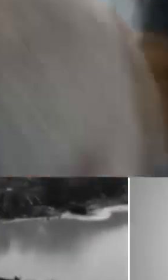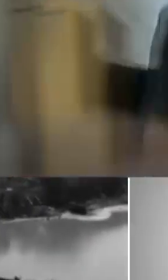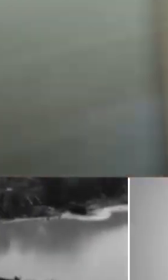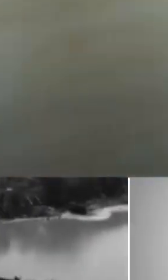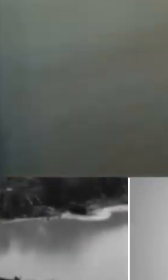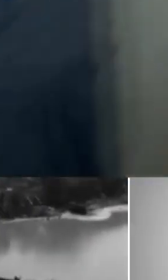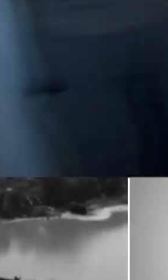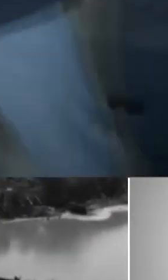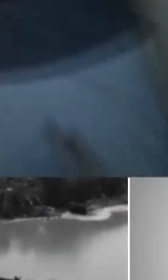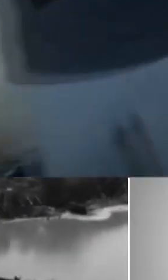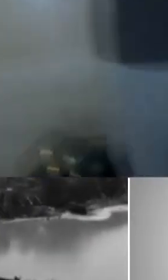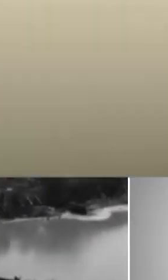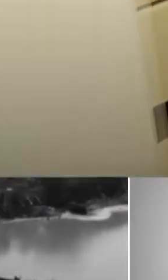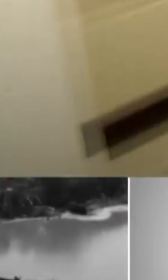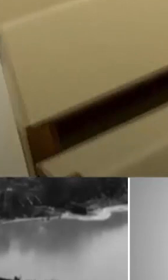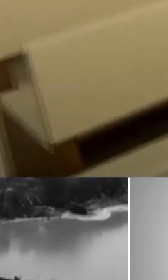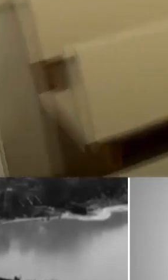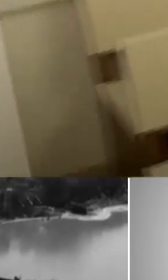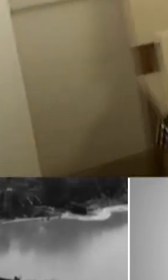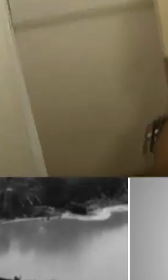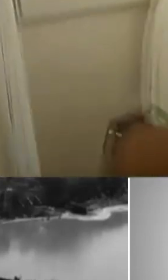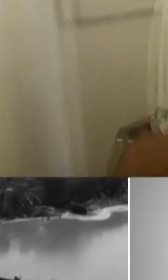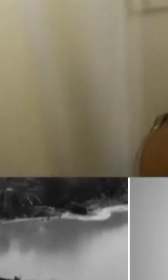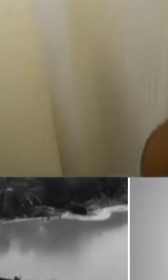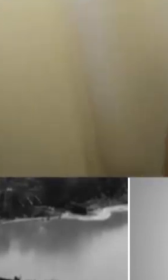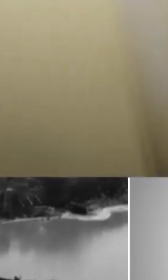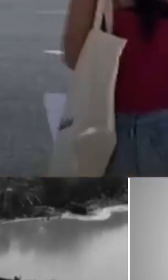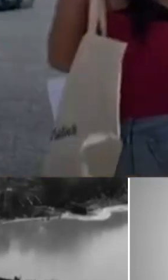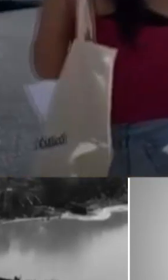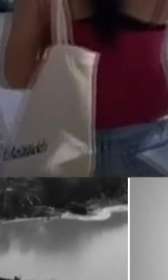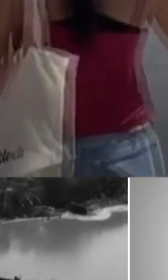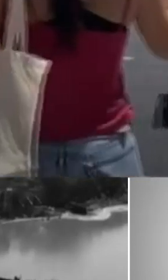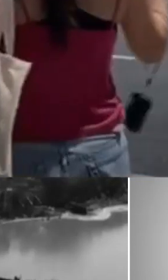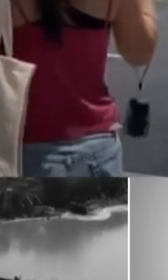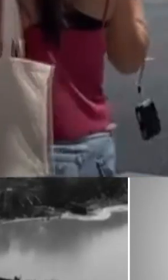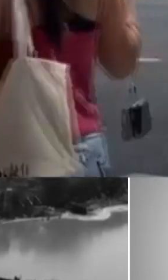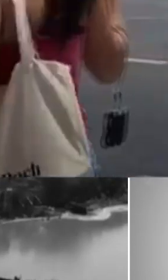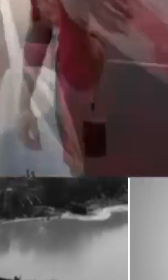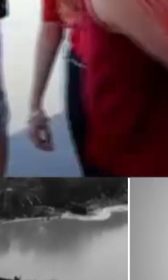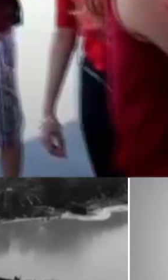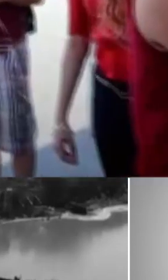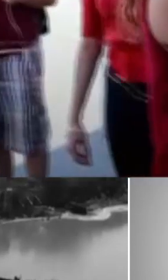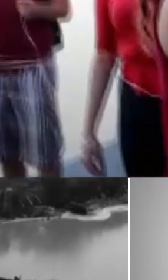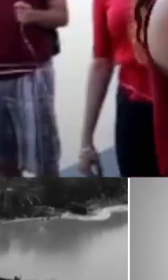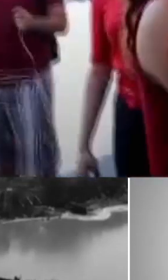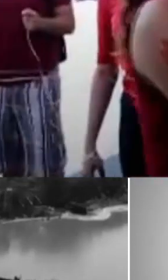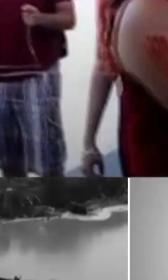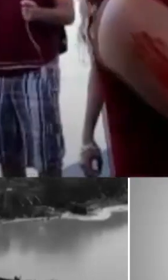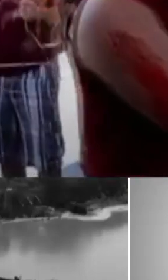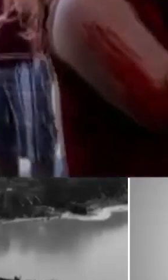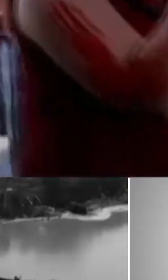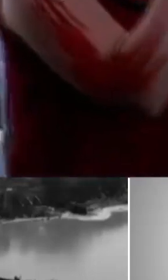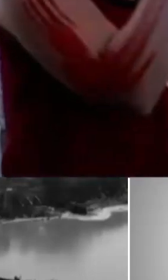החשד לאונס הקבוצתי באילת. עד כה נעצרו 11 חשודים. אלפים הפגינו ברחבי הארץ.